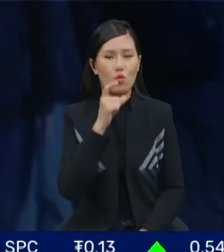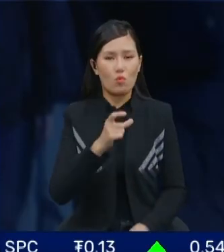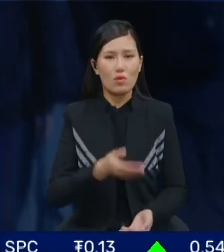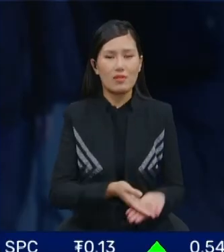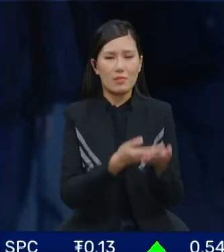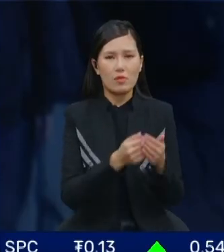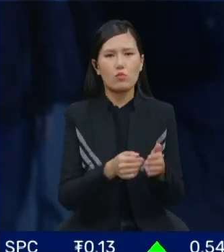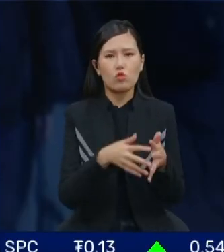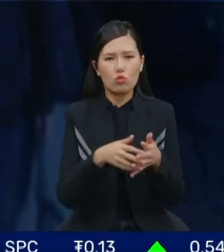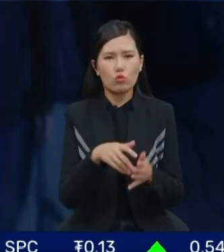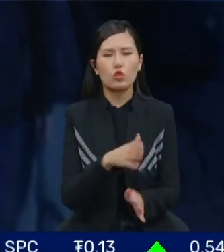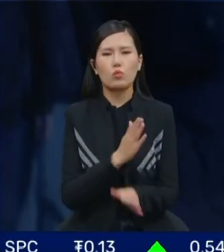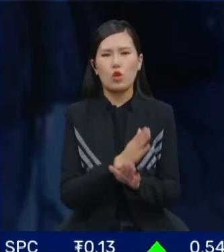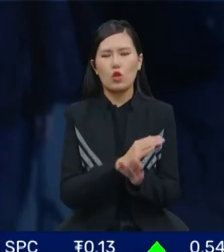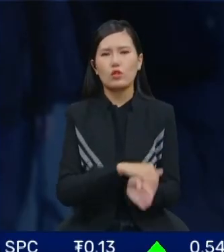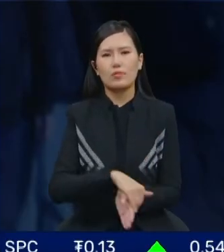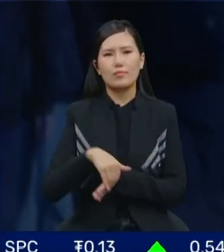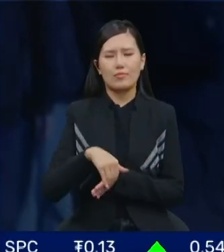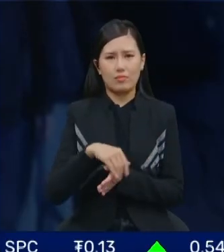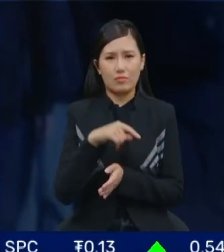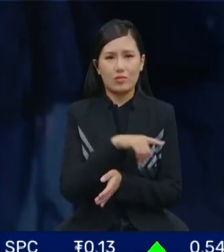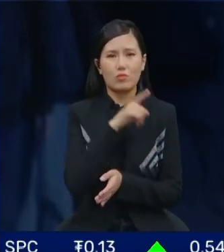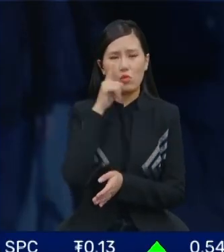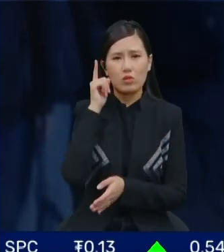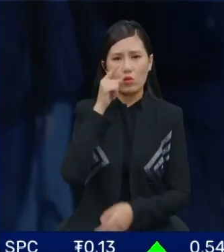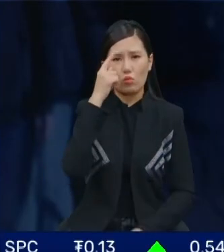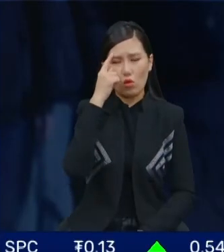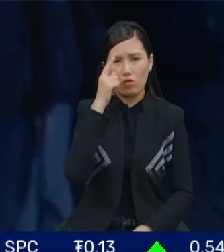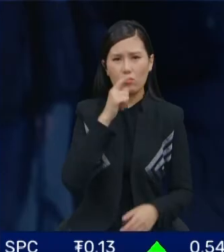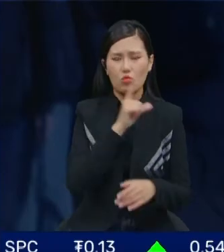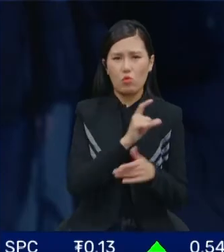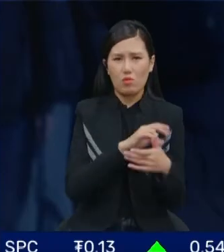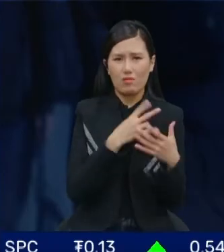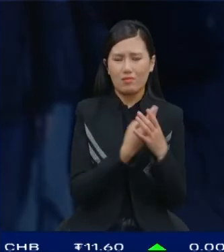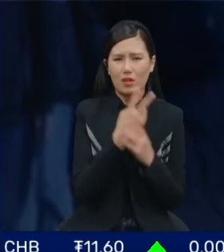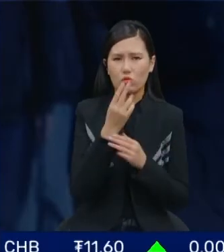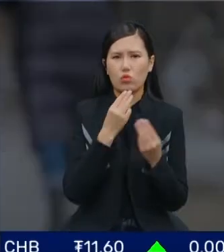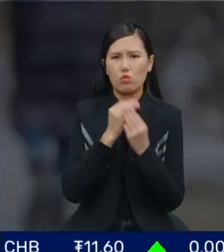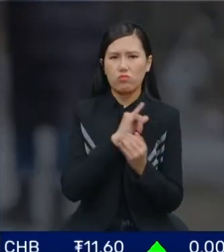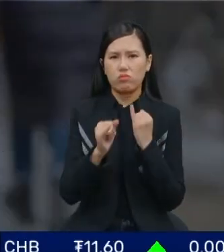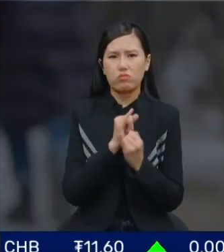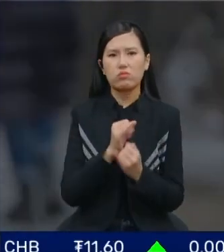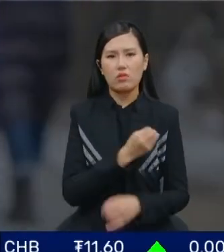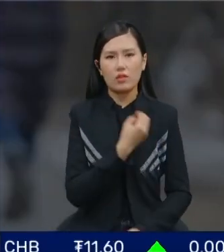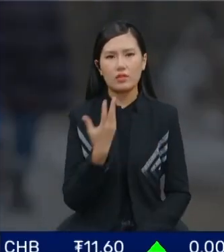барьжээ. Энэ тухай өнөөдөр Монголын залуучуудын эвсэл шүүмжлэлтэй хандаж байгаагаа илэрхийллээ.